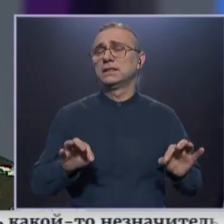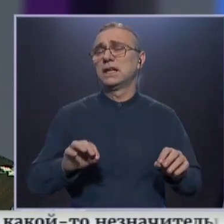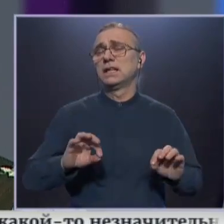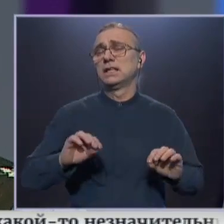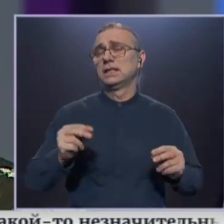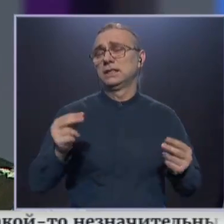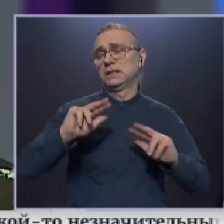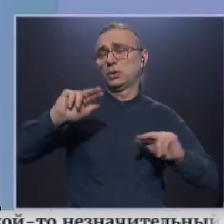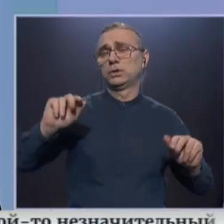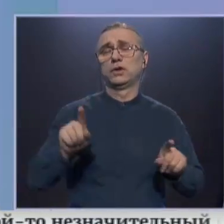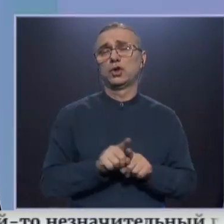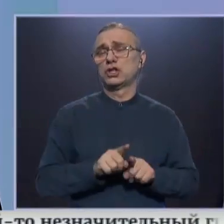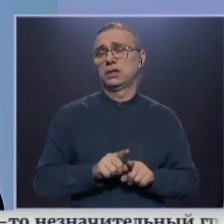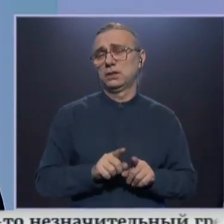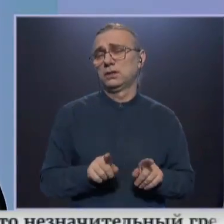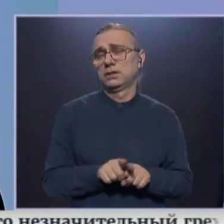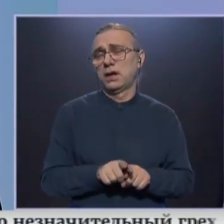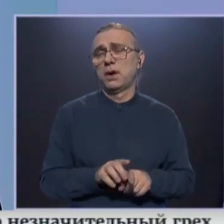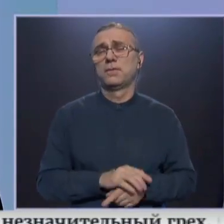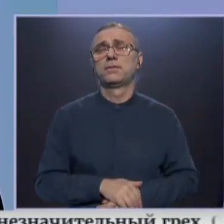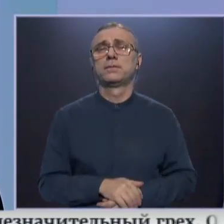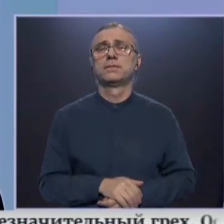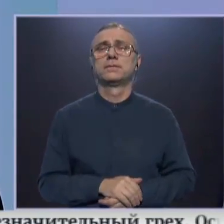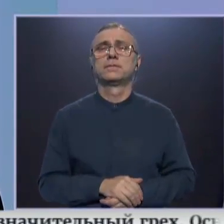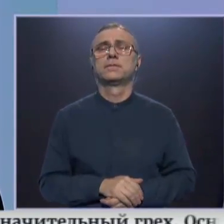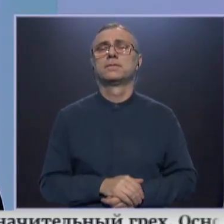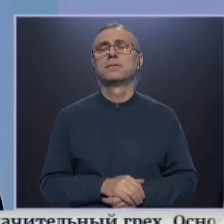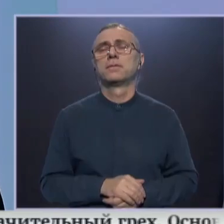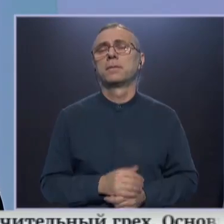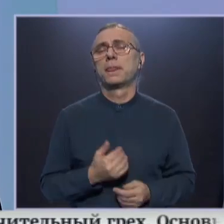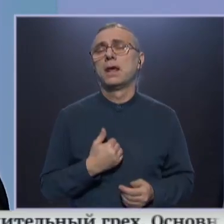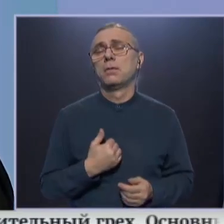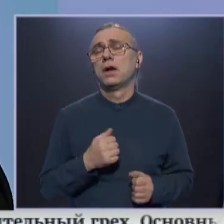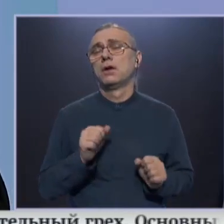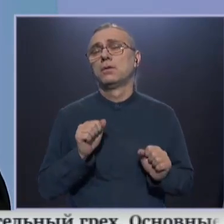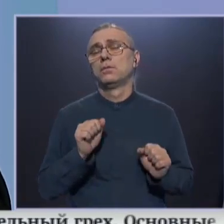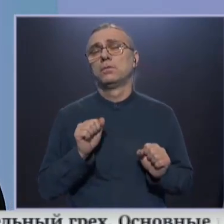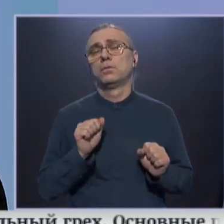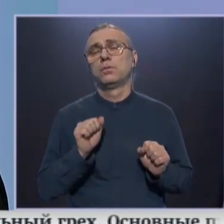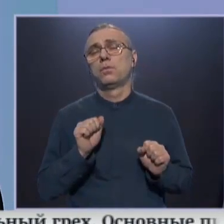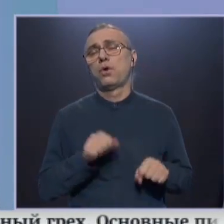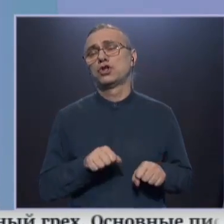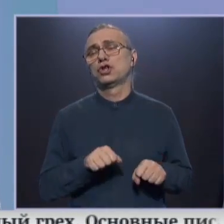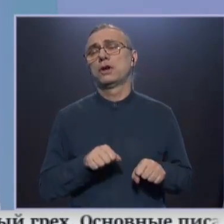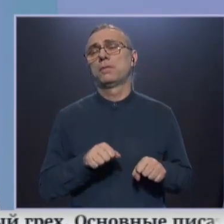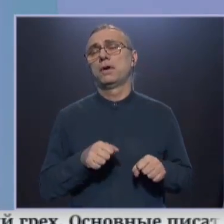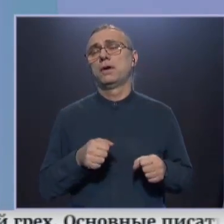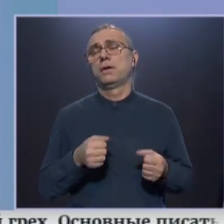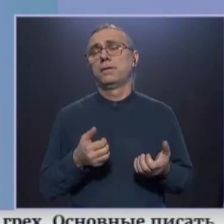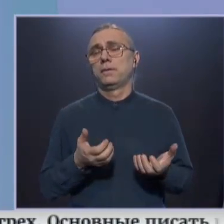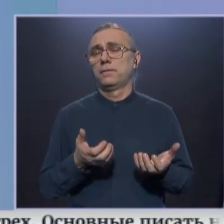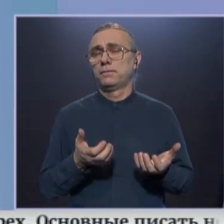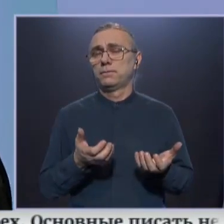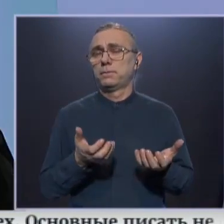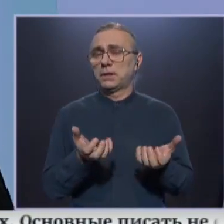тем не менее, в какой момент мы такое можем искусство употреблять, которое на что-то дурное, на страсти? Только в